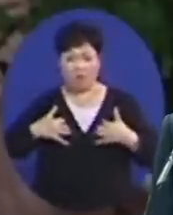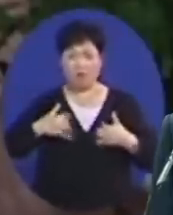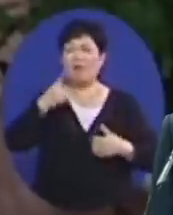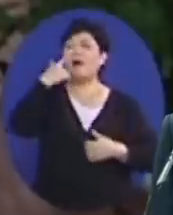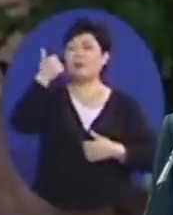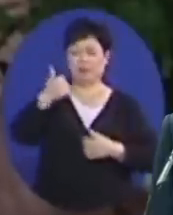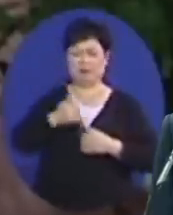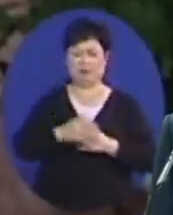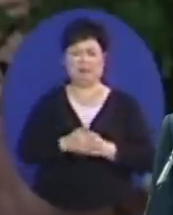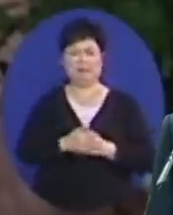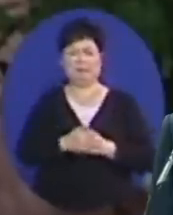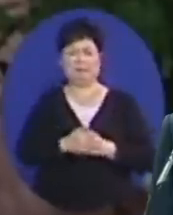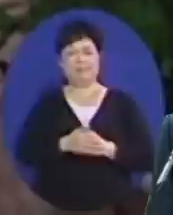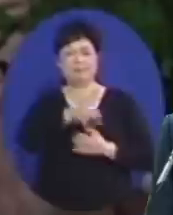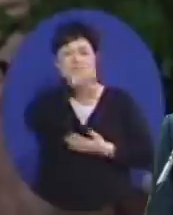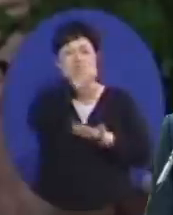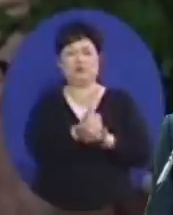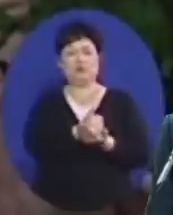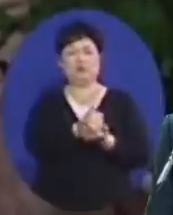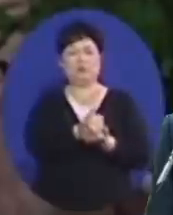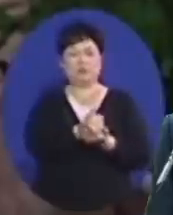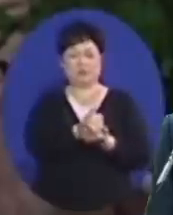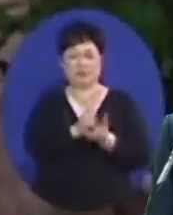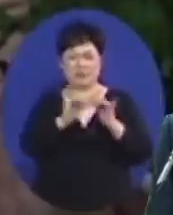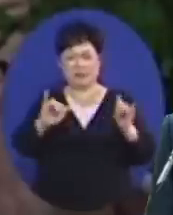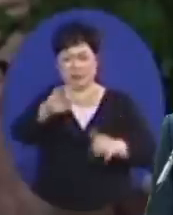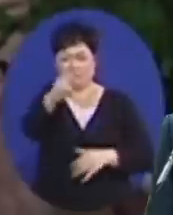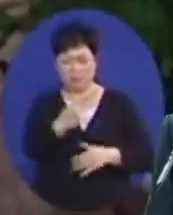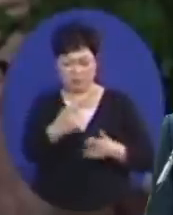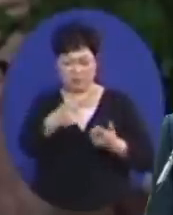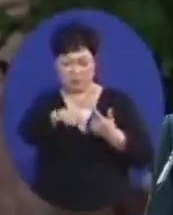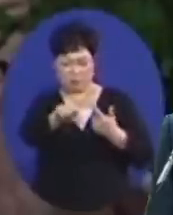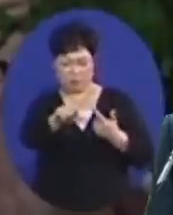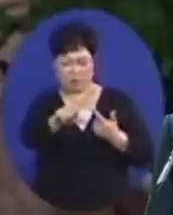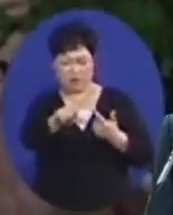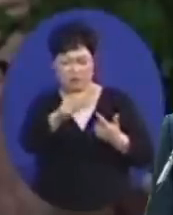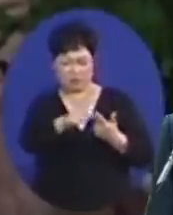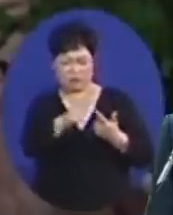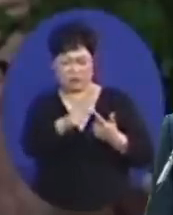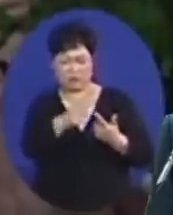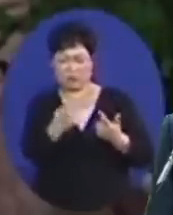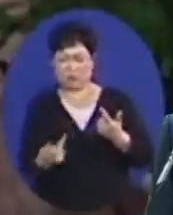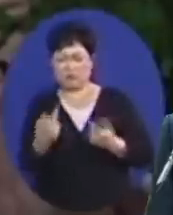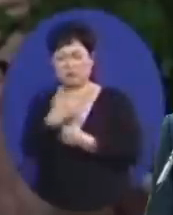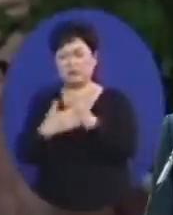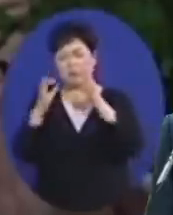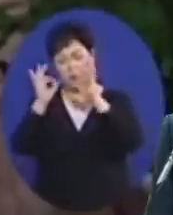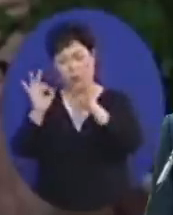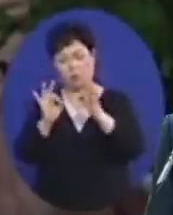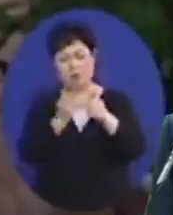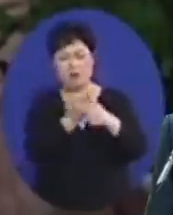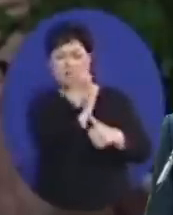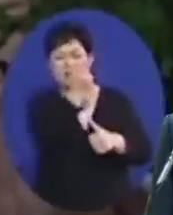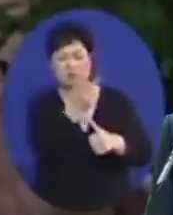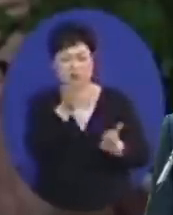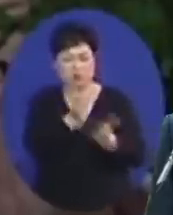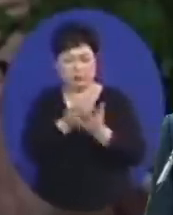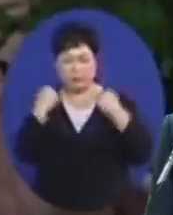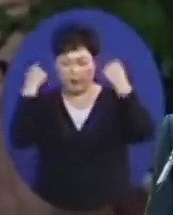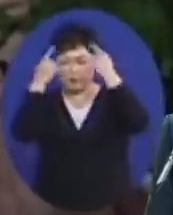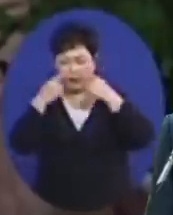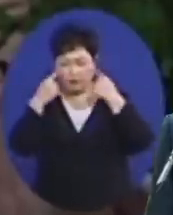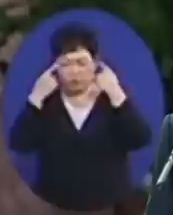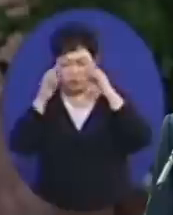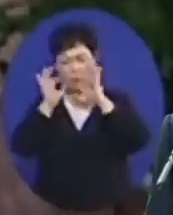아버지는 죄인으로서 돌아오는 동생을 은혜로서 보신 것입니다. 형은 율법으로 받는 것입니다.